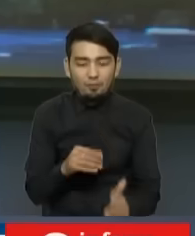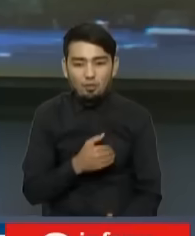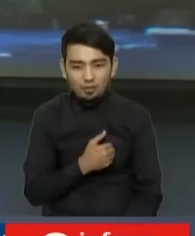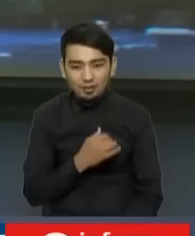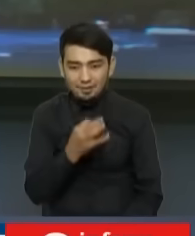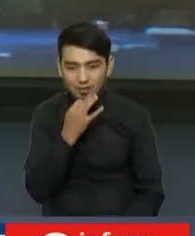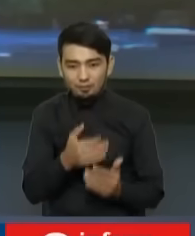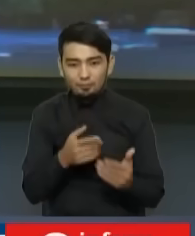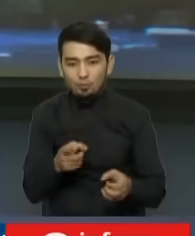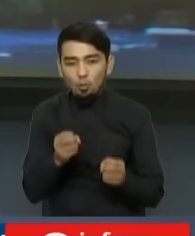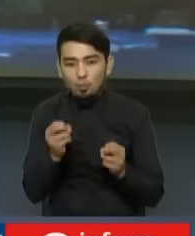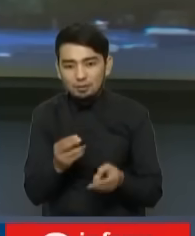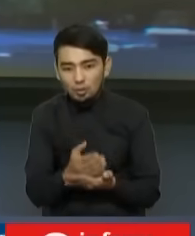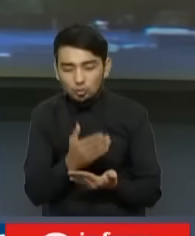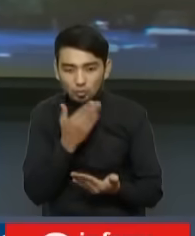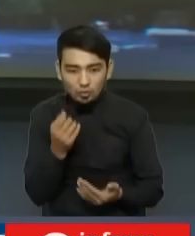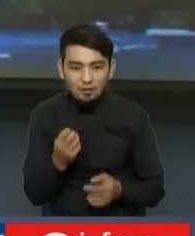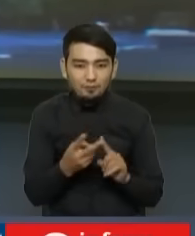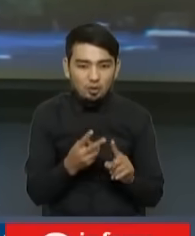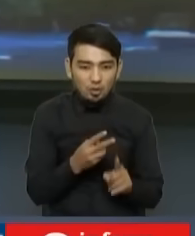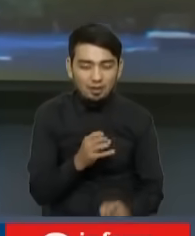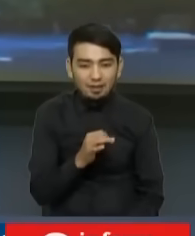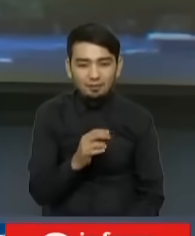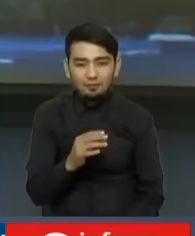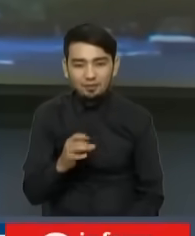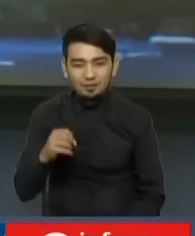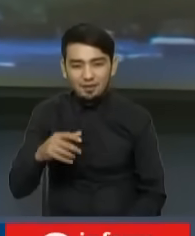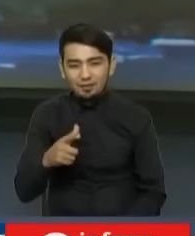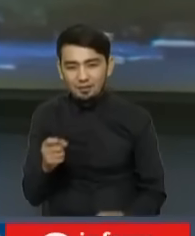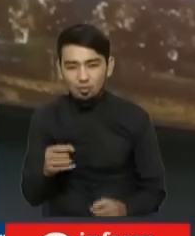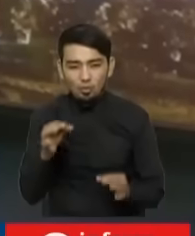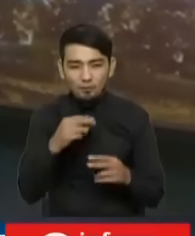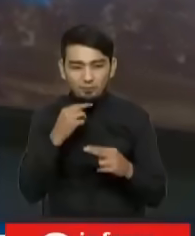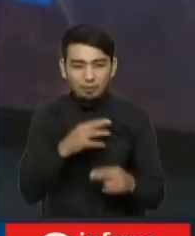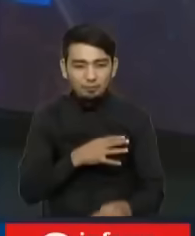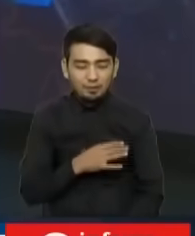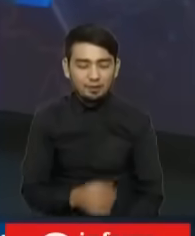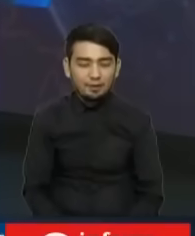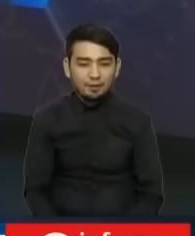әуелі қауіпсіздікке, екіншіден инфрақұрылымға назар аударады дейді.